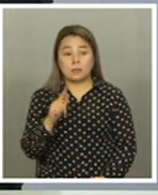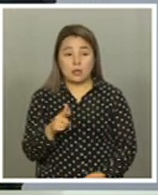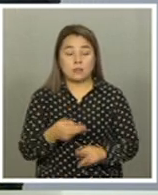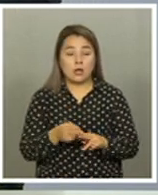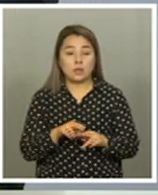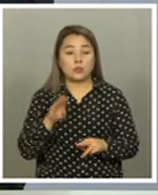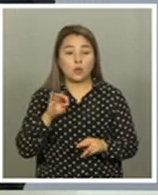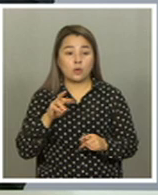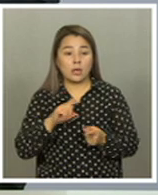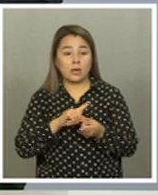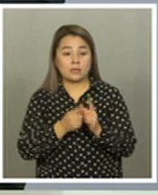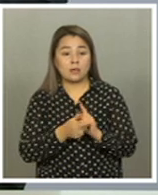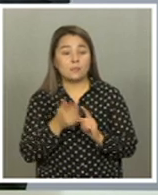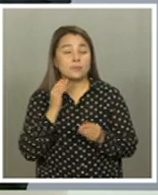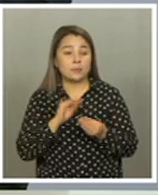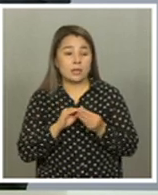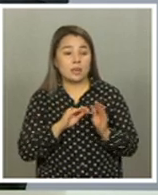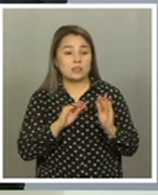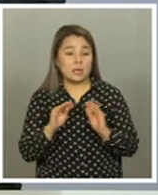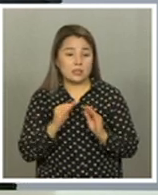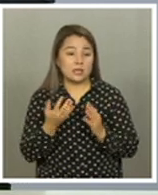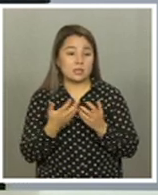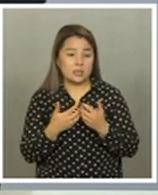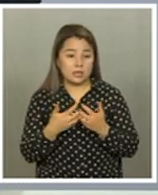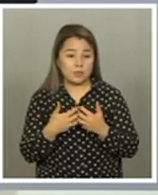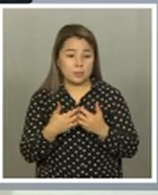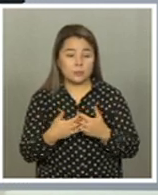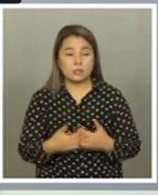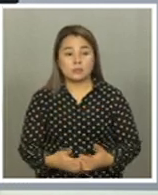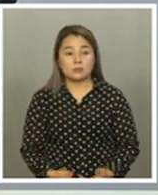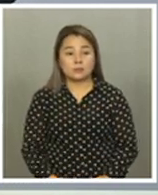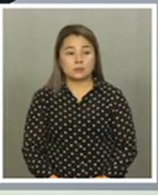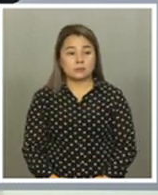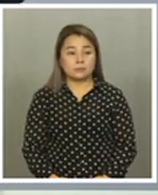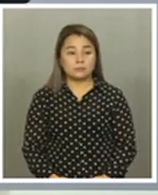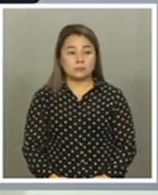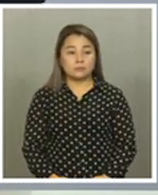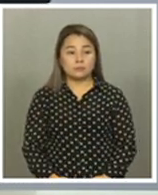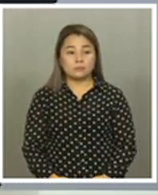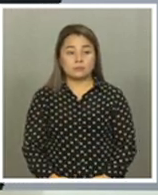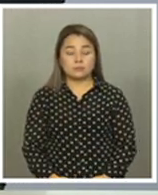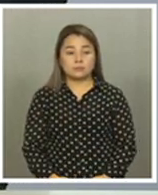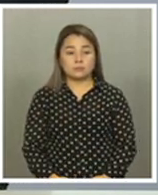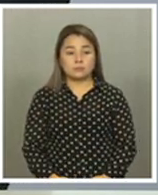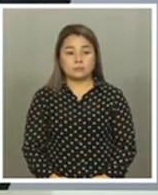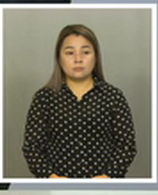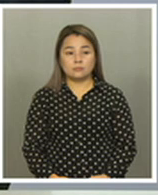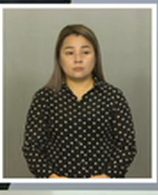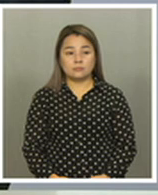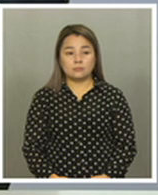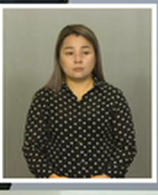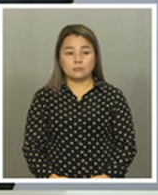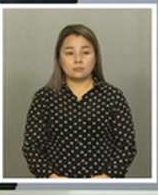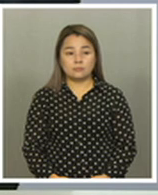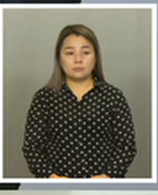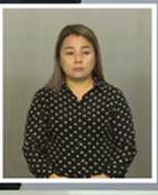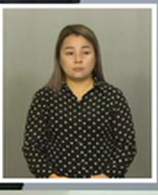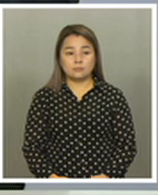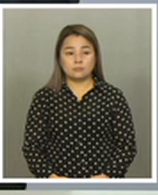айналдырамыз. Тоннаға айналдыратын болсақ, 0,10,000-нан 5,052-ні көбейтеміз 1000-нан 1